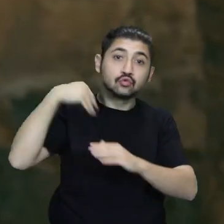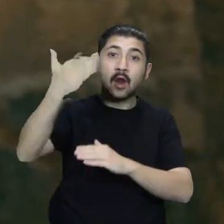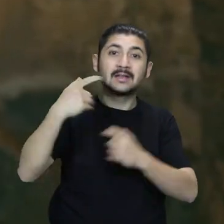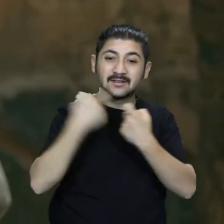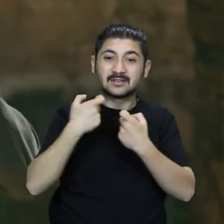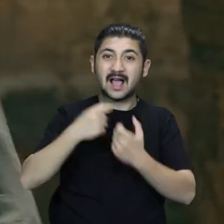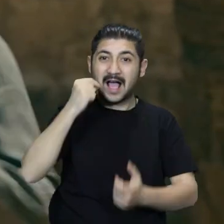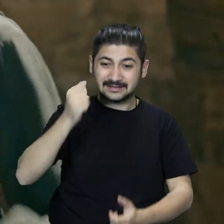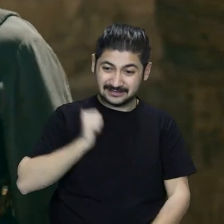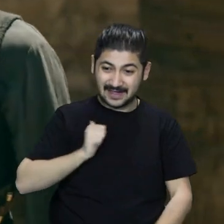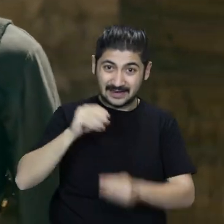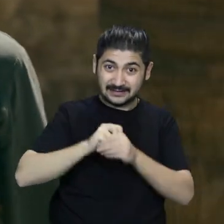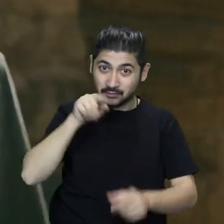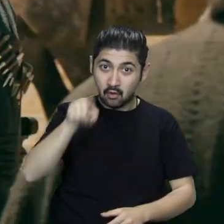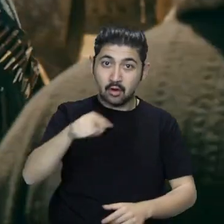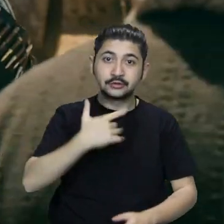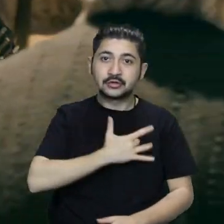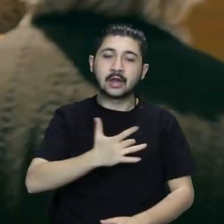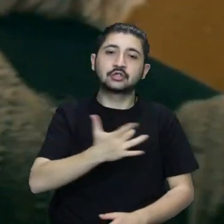savaşacak neferlerin canına can olacak.